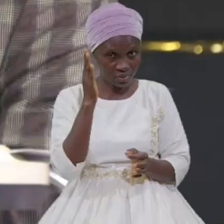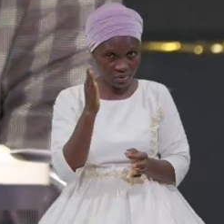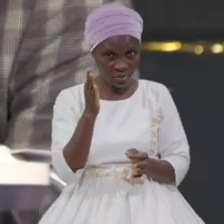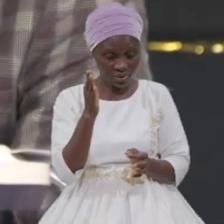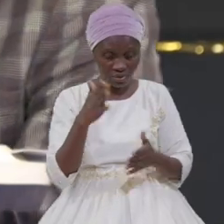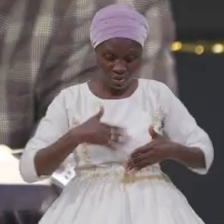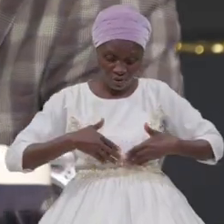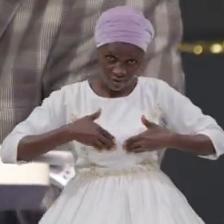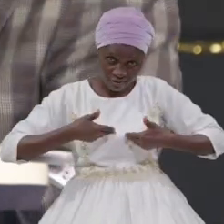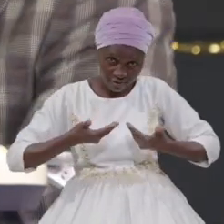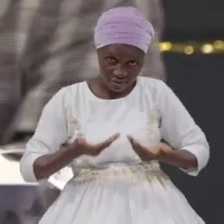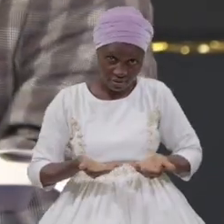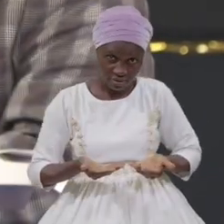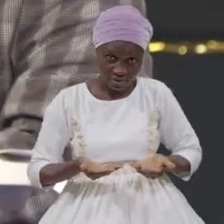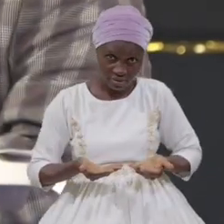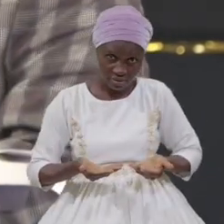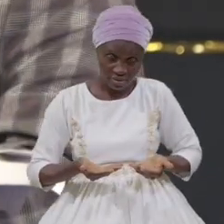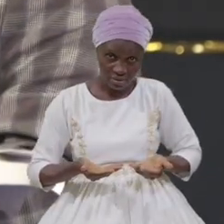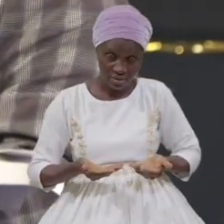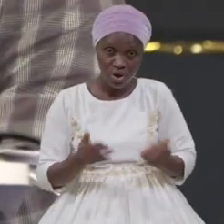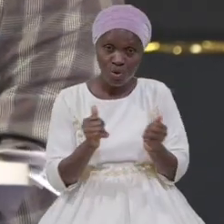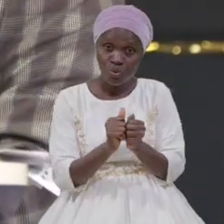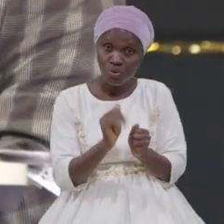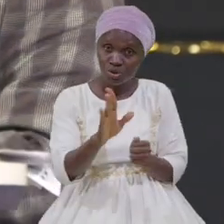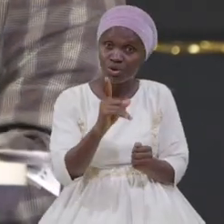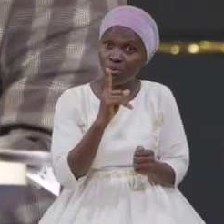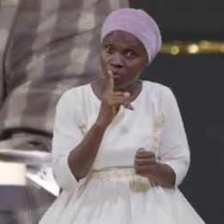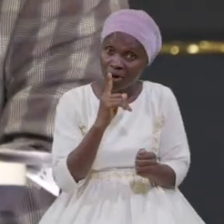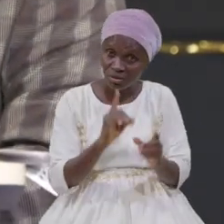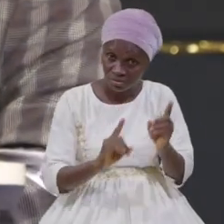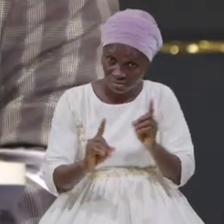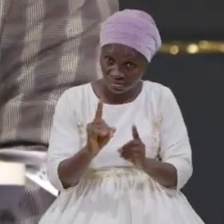ta bouche le Seigneur Jésus,